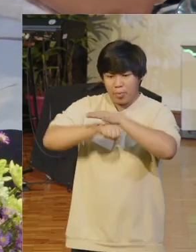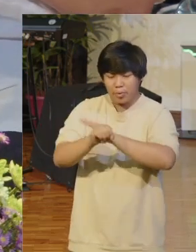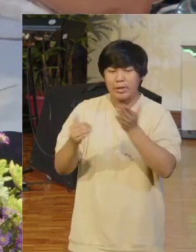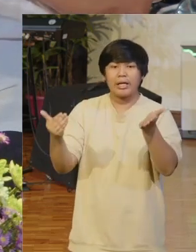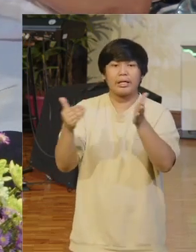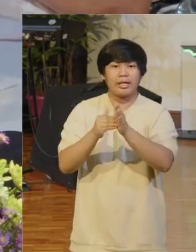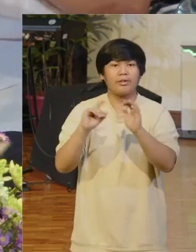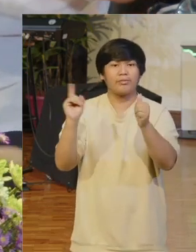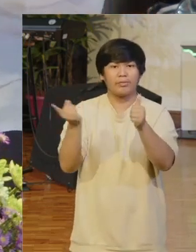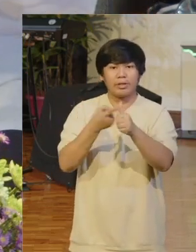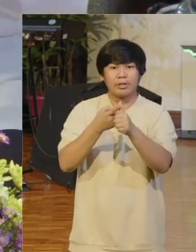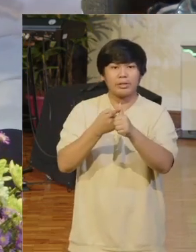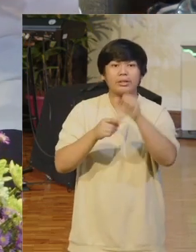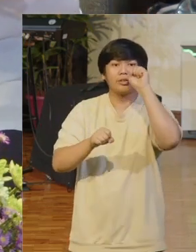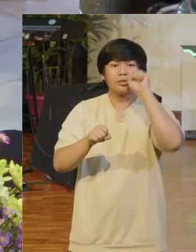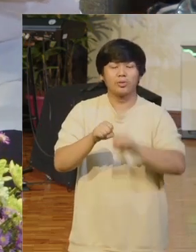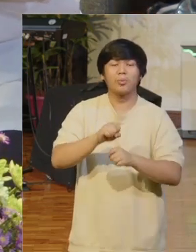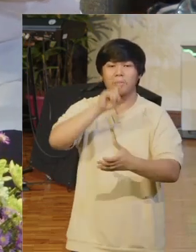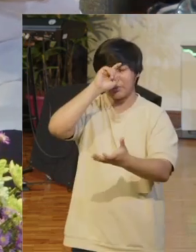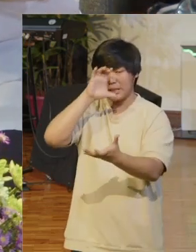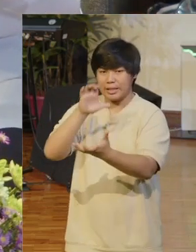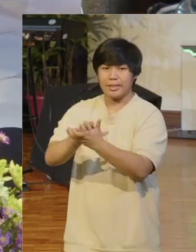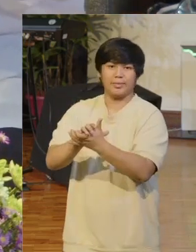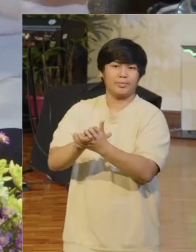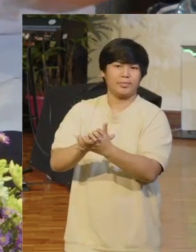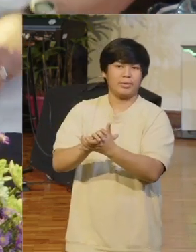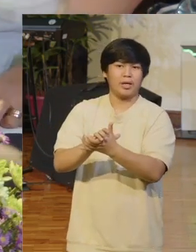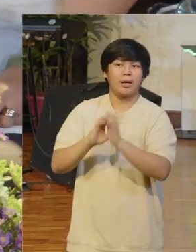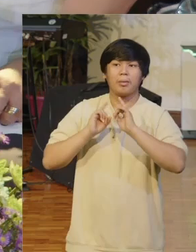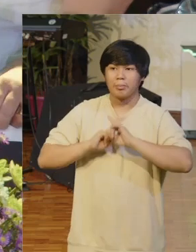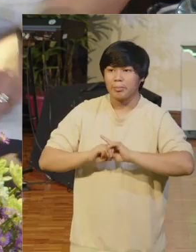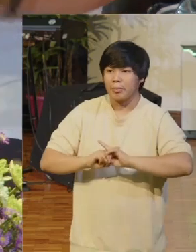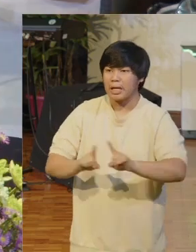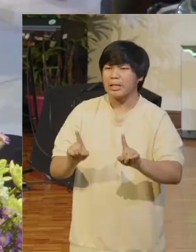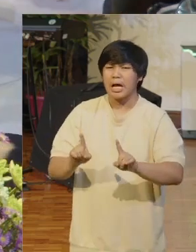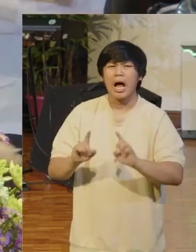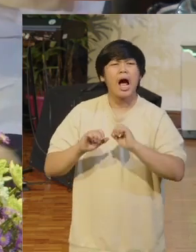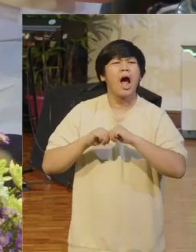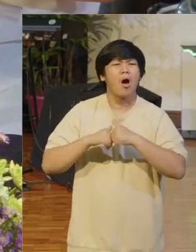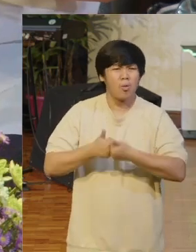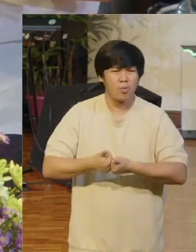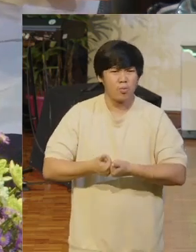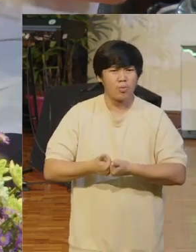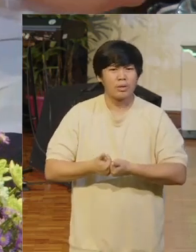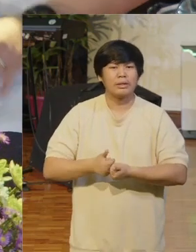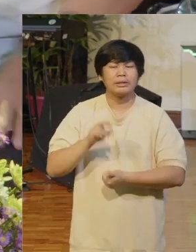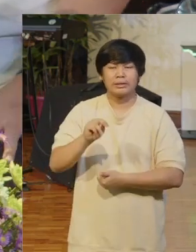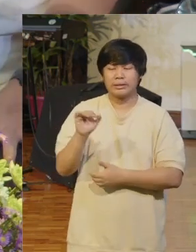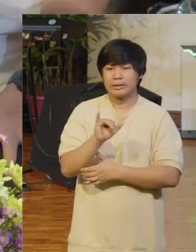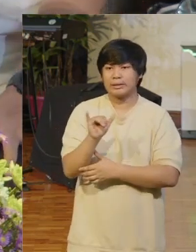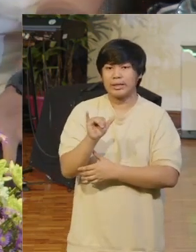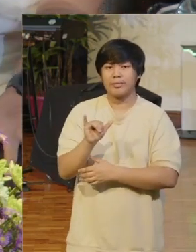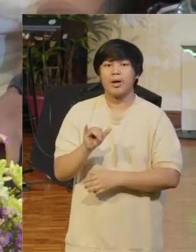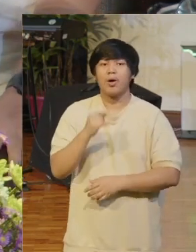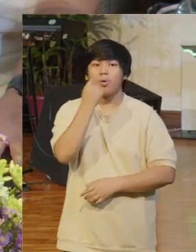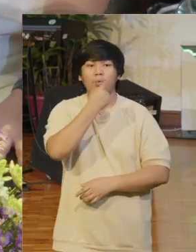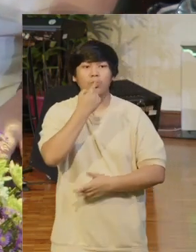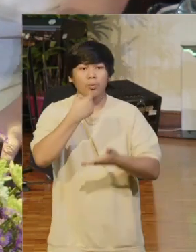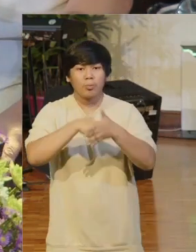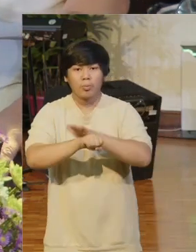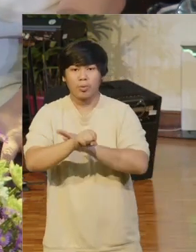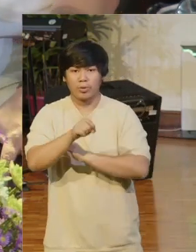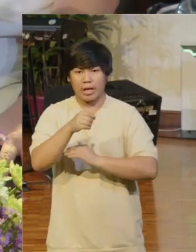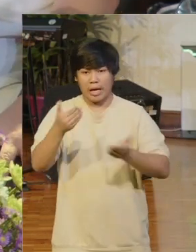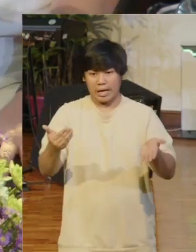again para ka maniwala. Pero, kailangan mong gawin pareho. Sinong nagbo-born again sa'yo? Hindi